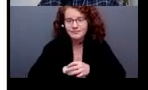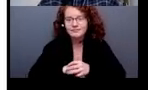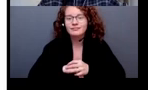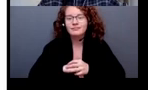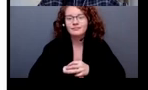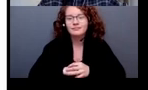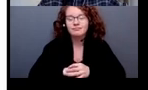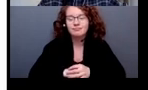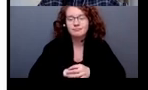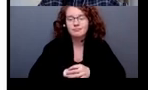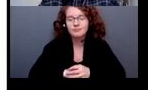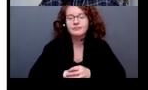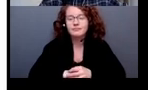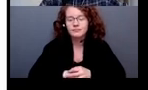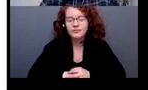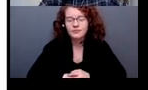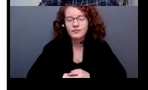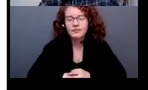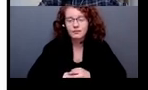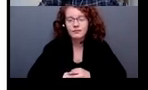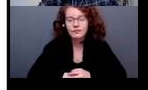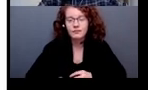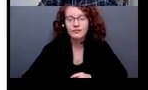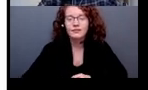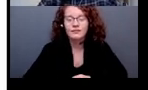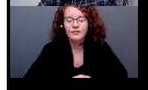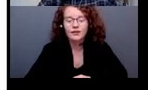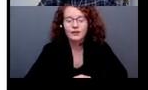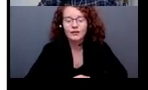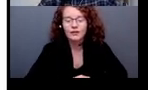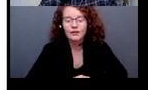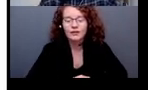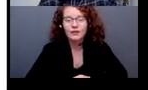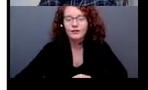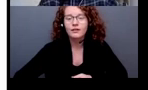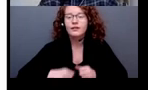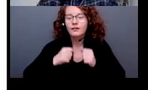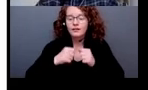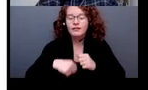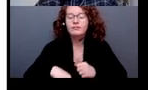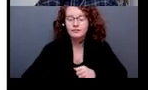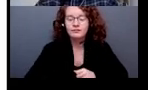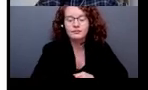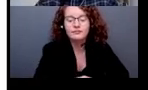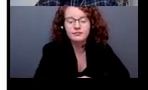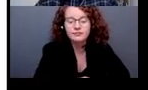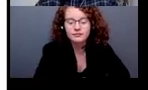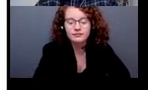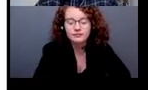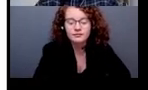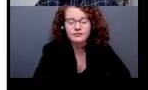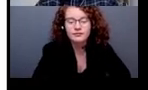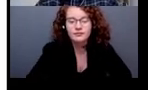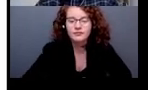Une autre option qui pourrait être intéressante, que l'on a finalement peu menée, mais qui aurait pu passer par une logique participative d'organiser des ateliers